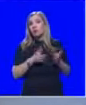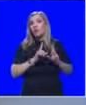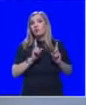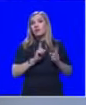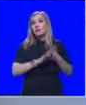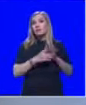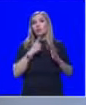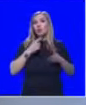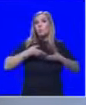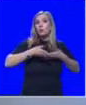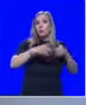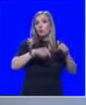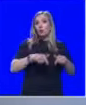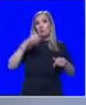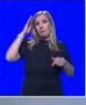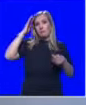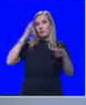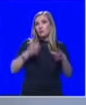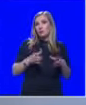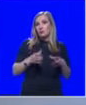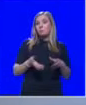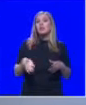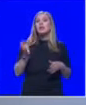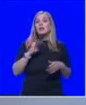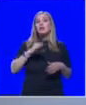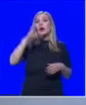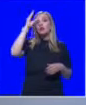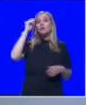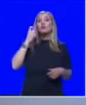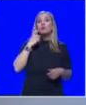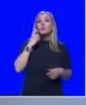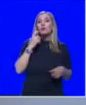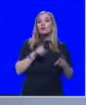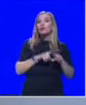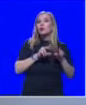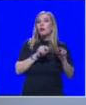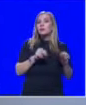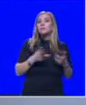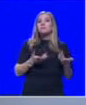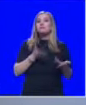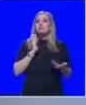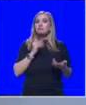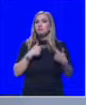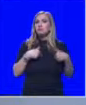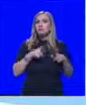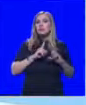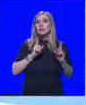подкрепяте това правителство? След това и господин Борисов и той каза, Ама всъщност ние не сме опозиция. Нали? Ние